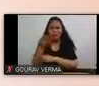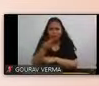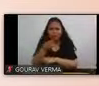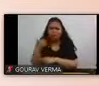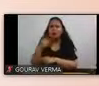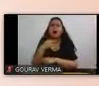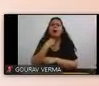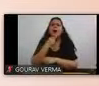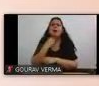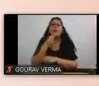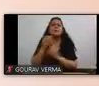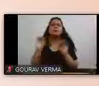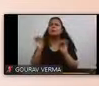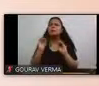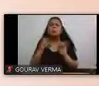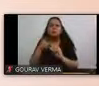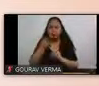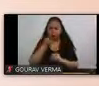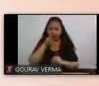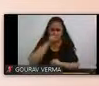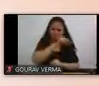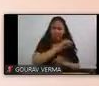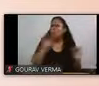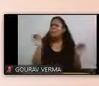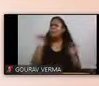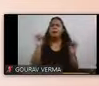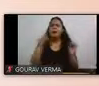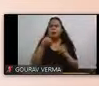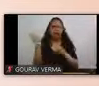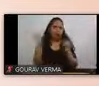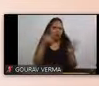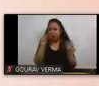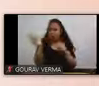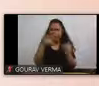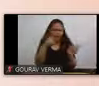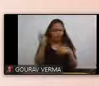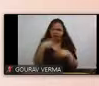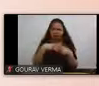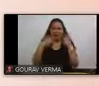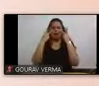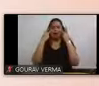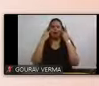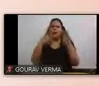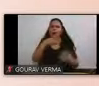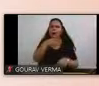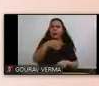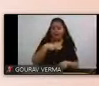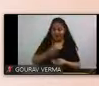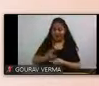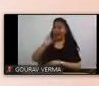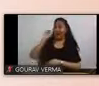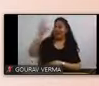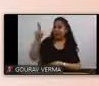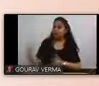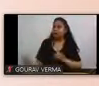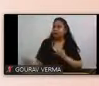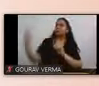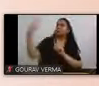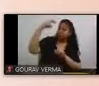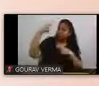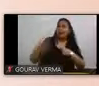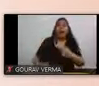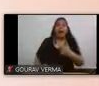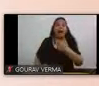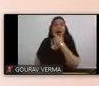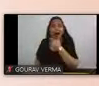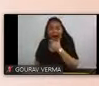have started this beautiful interaction that every time I'll pick up my toy, I will shake it, you